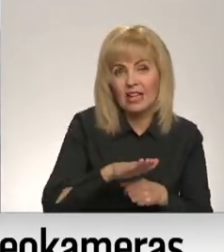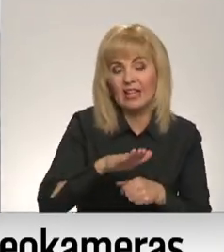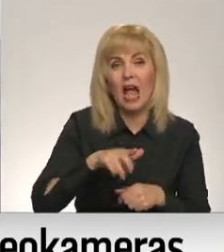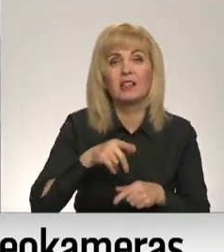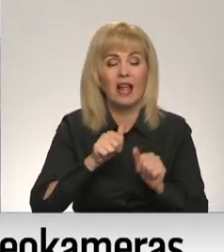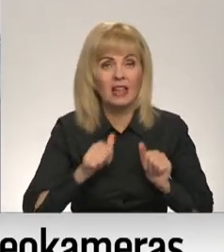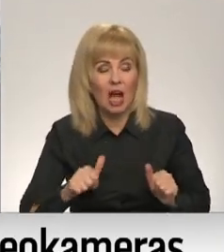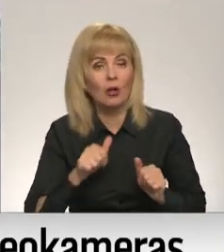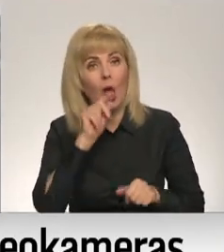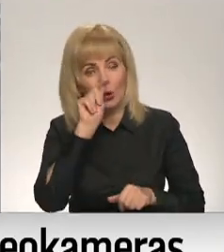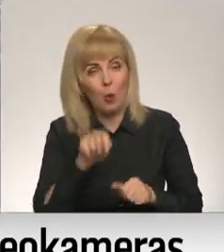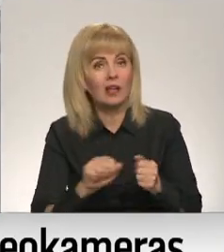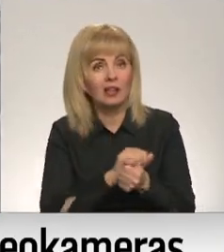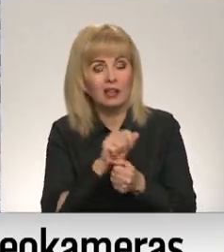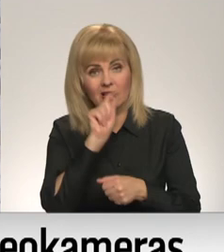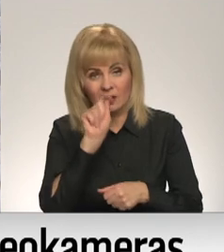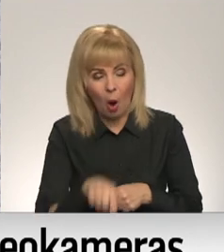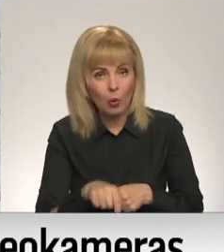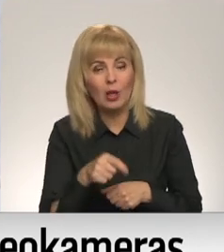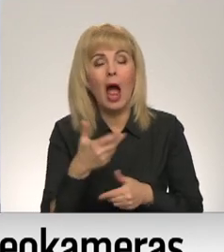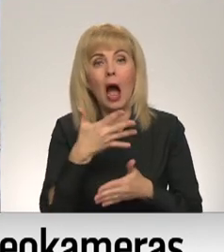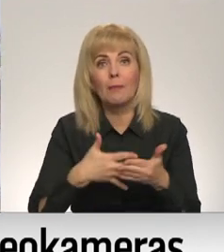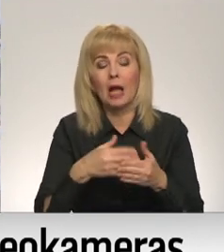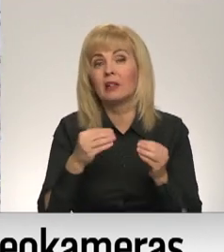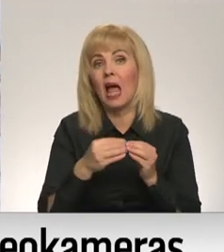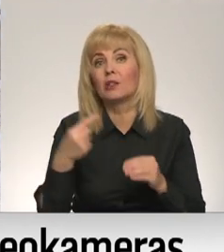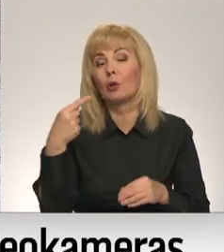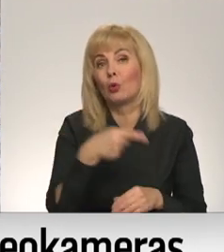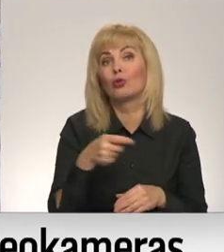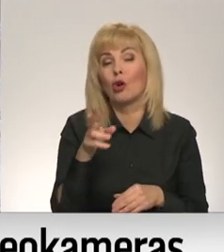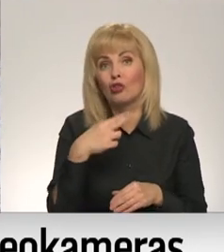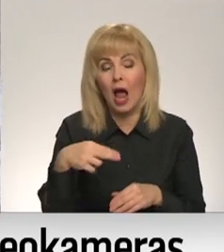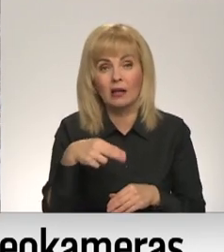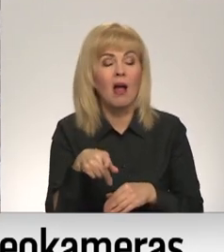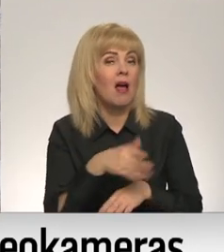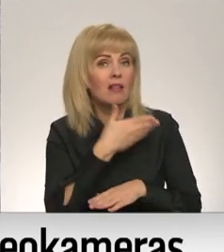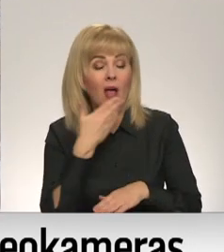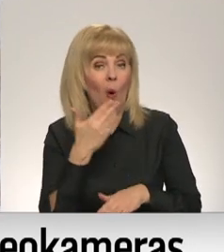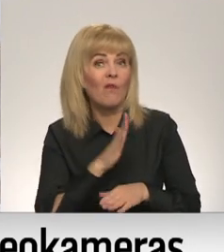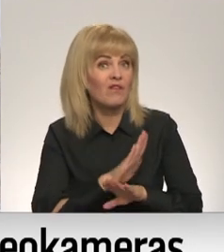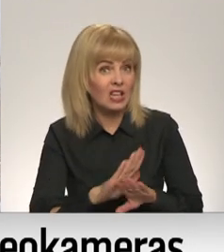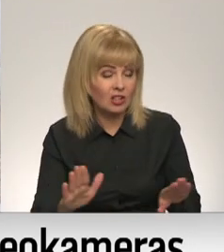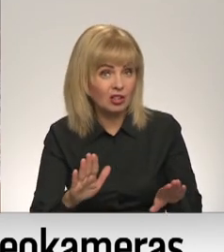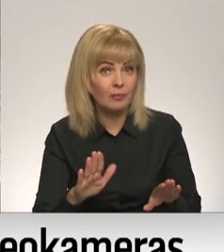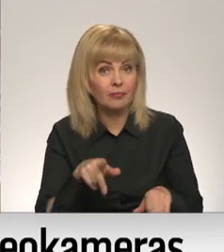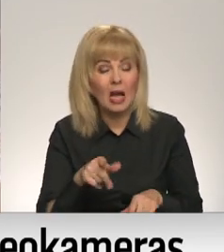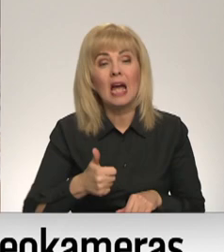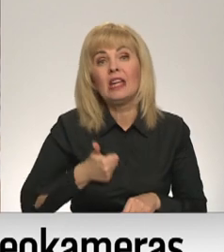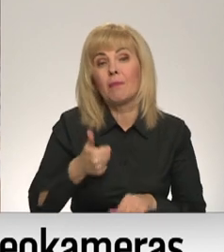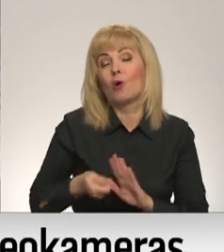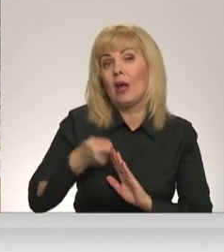videi nodarīto zaudējumu nu pat kā aprēķināta, tie ir 10 000 eiro. Tas nebūtu nav viss. Operators jau